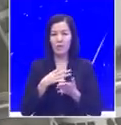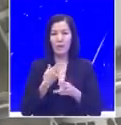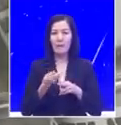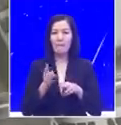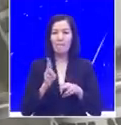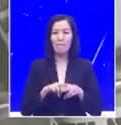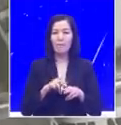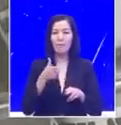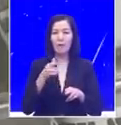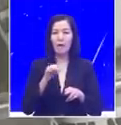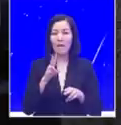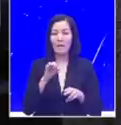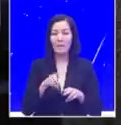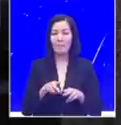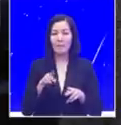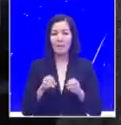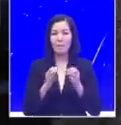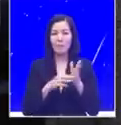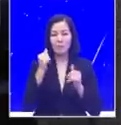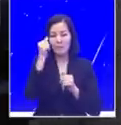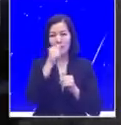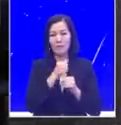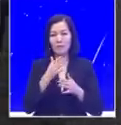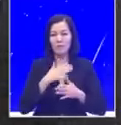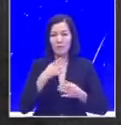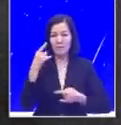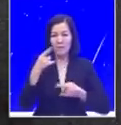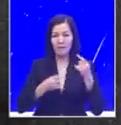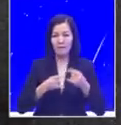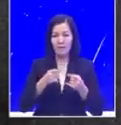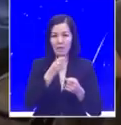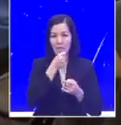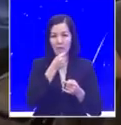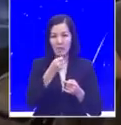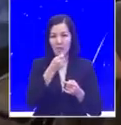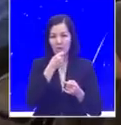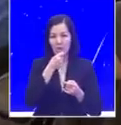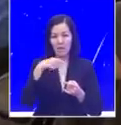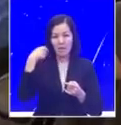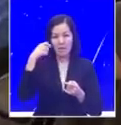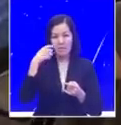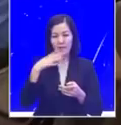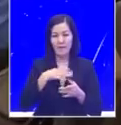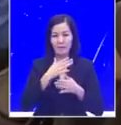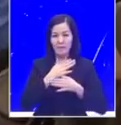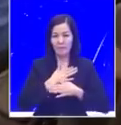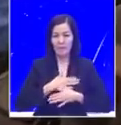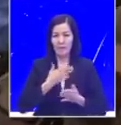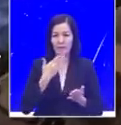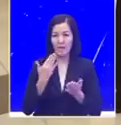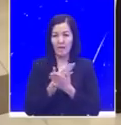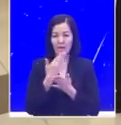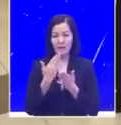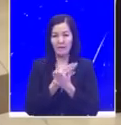ғалым Жазылбекұлының 2018 жылы арнамызға берген сұхбаты. Журналистке жылы шырай танытып, баппен байыппен тілдесіп тұрған